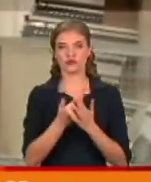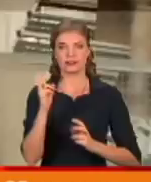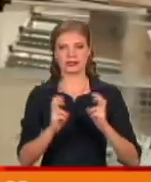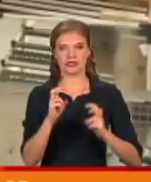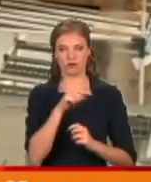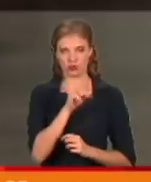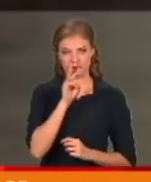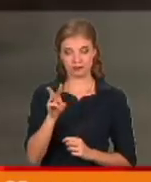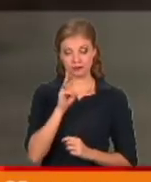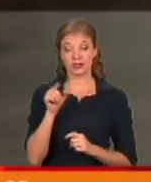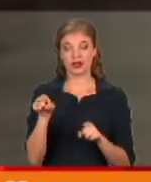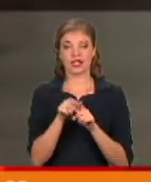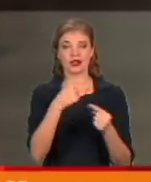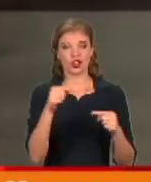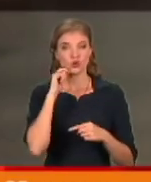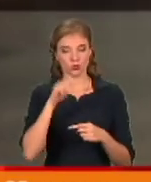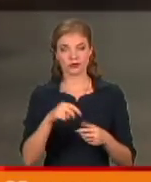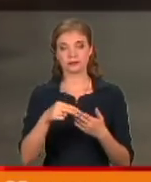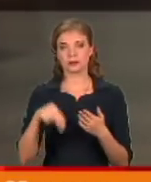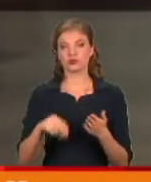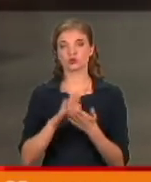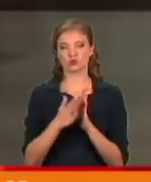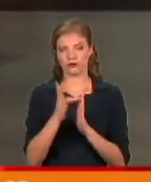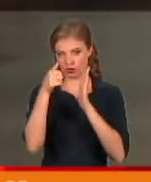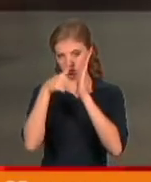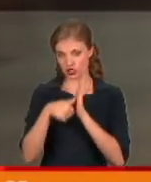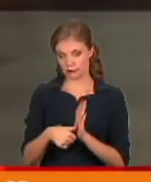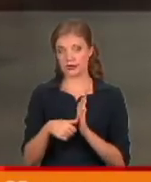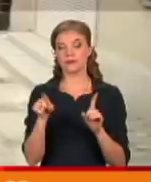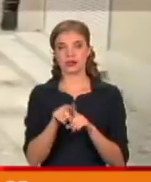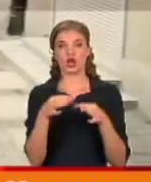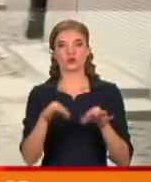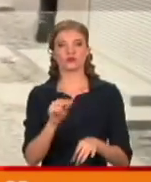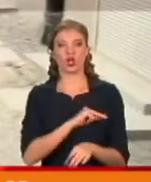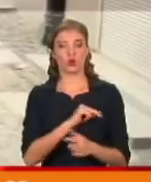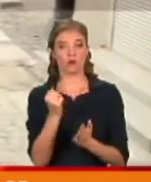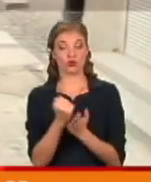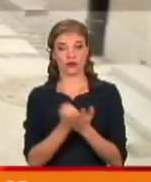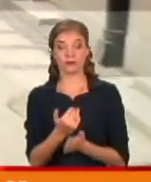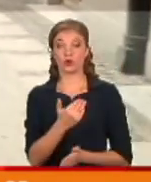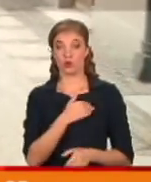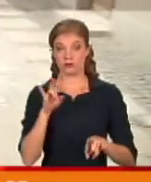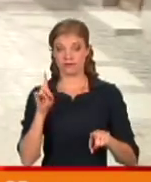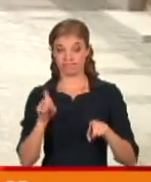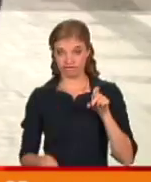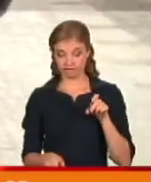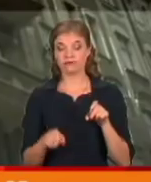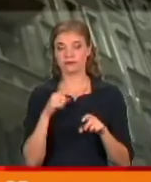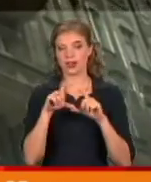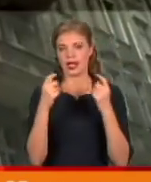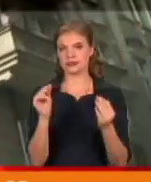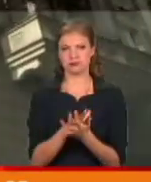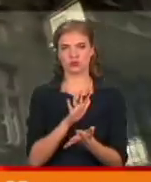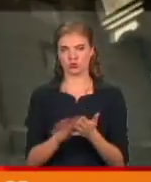заводу. Сашко і Денис, як і решта українців, підписують договір на півроку. Так дозволяє робоча віза. Якщо хочуть залишитися надовше,